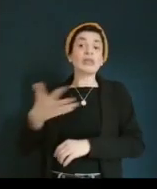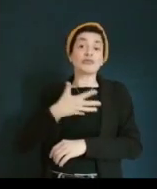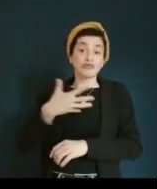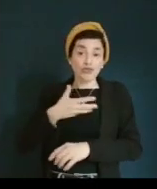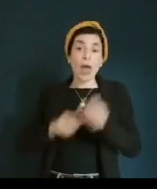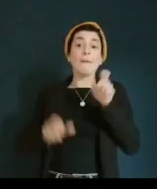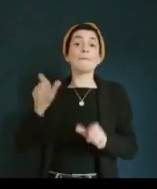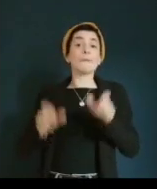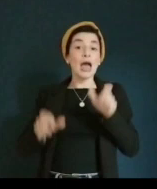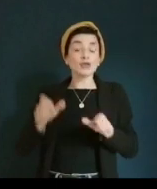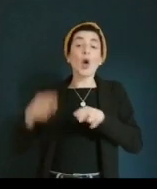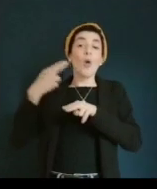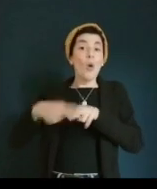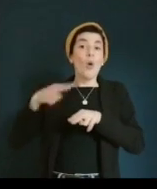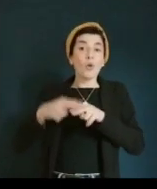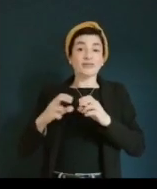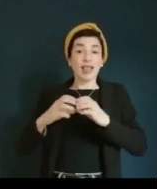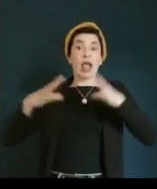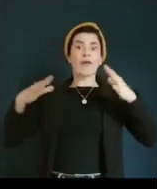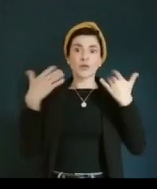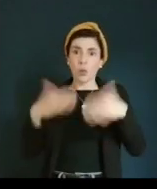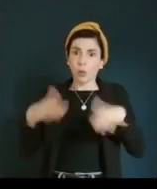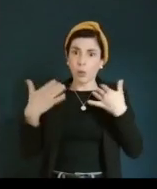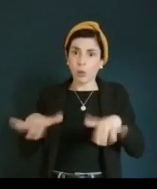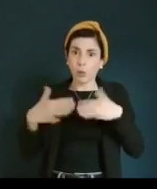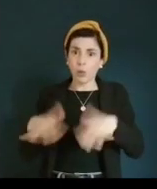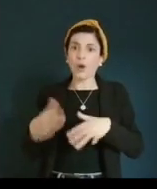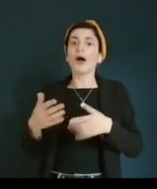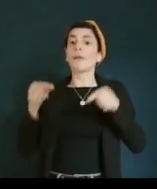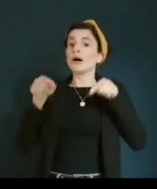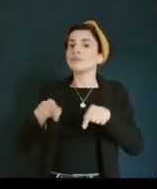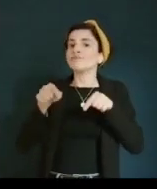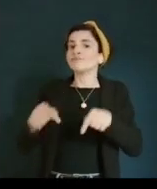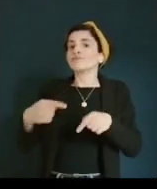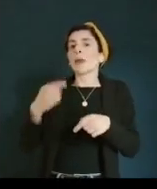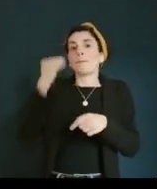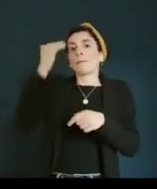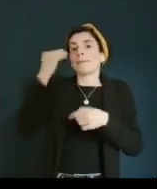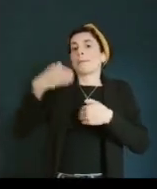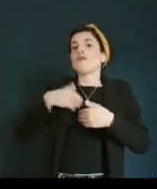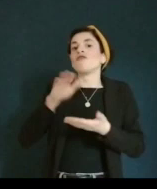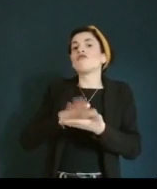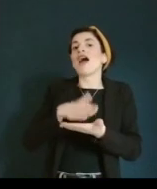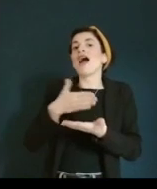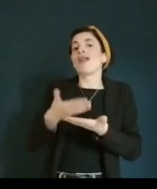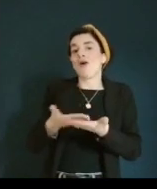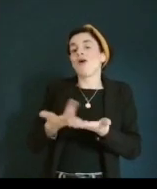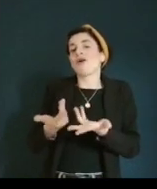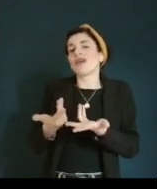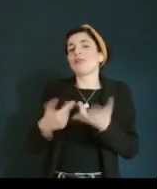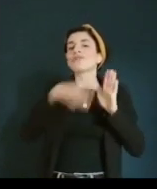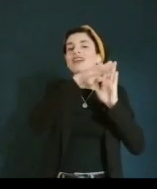C'è chi tradizionalmente utilizza un quantitativo maggiore di lievito, ma questo difetto, diciamo, lo vede in